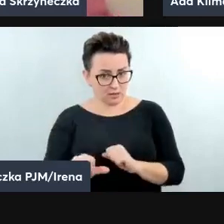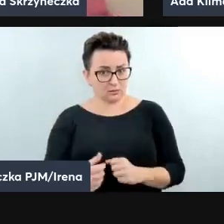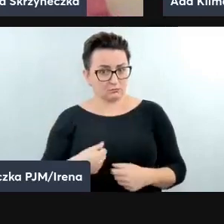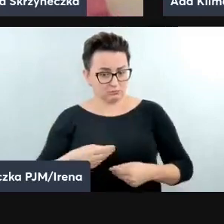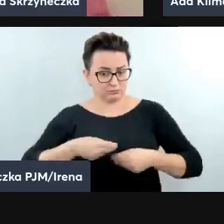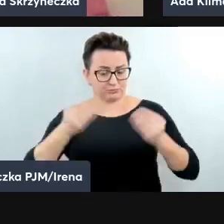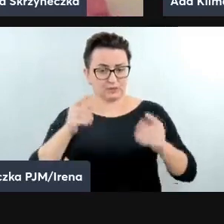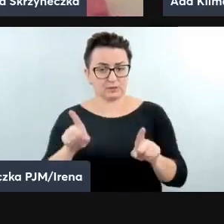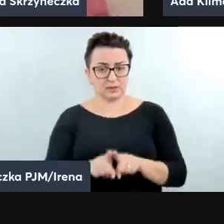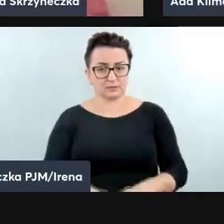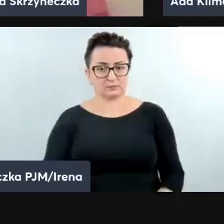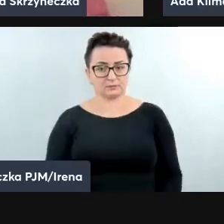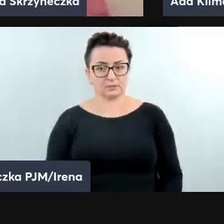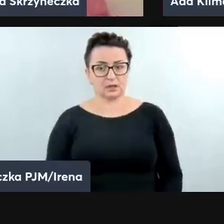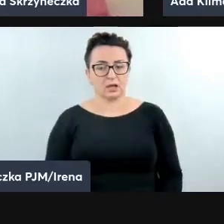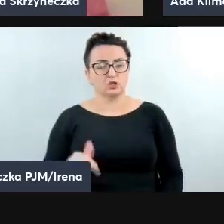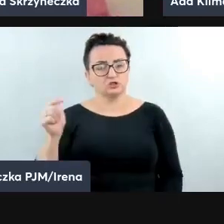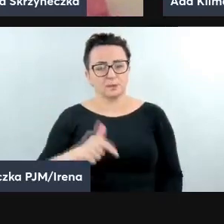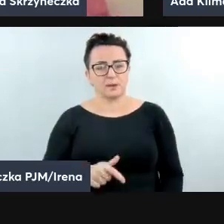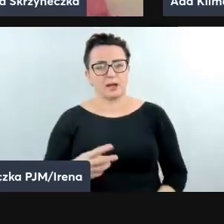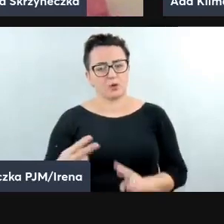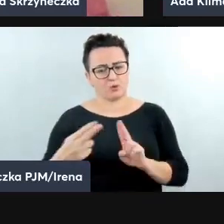kontakcie, nie wiem, ja osobiście uwielbiam pracować z